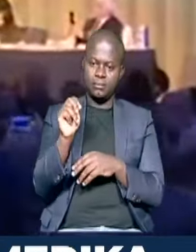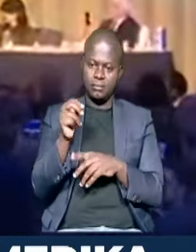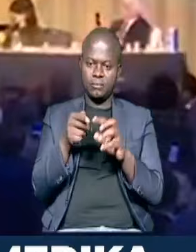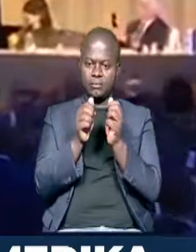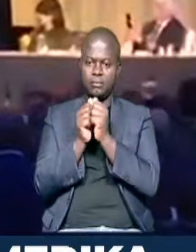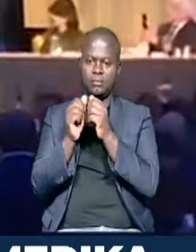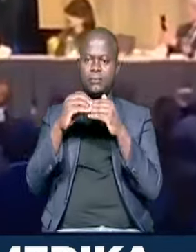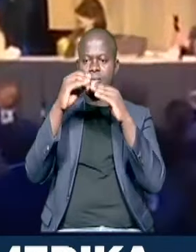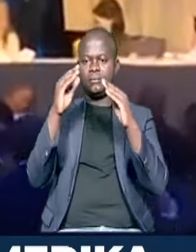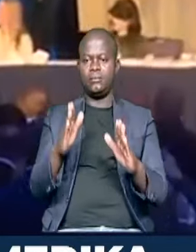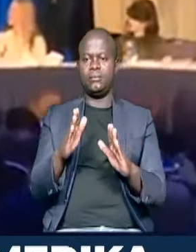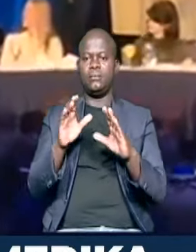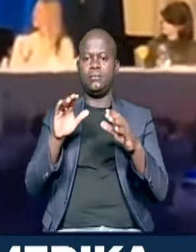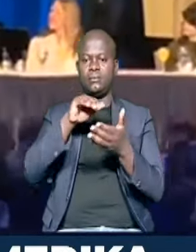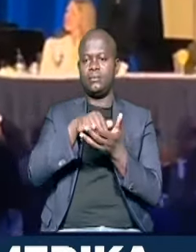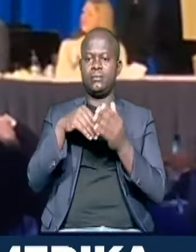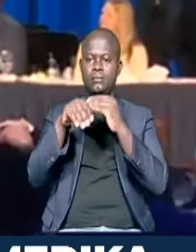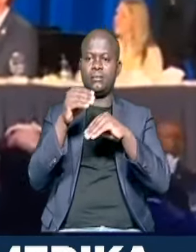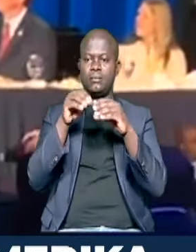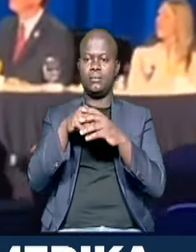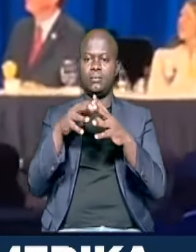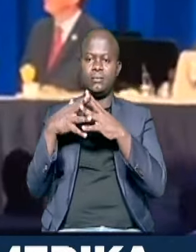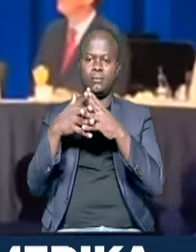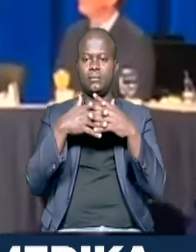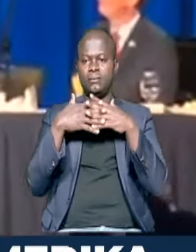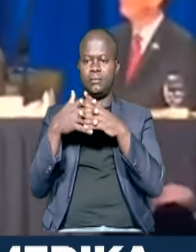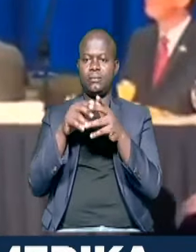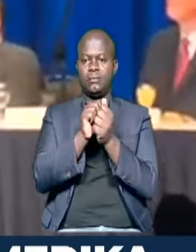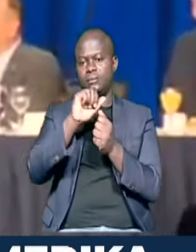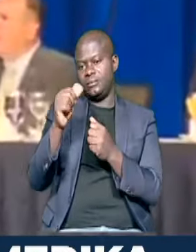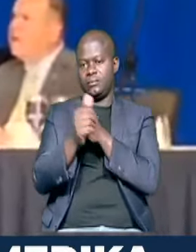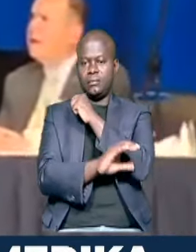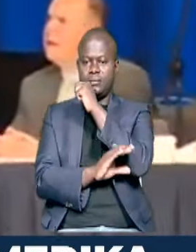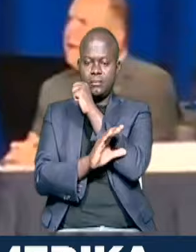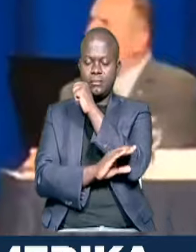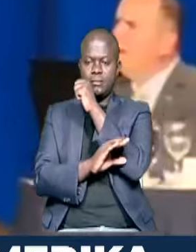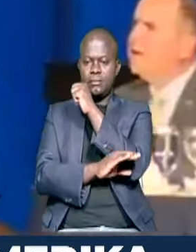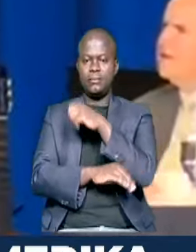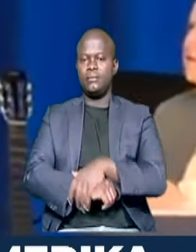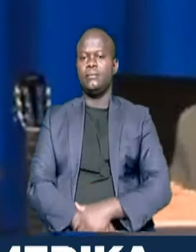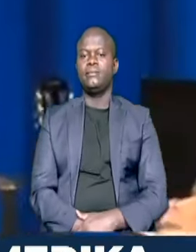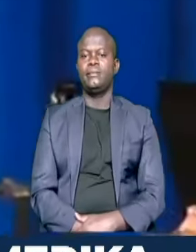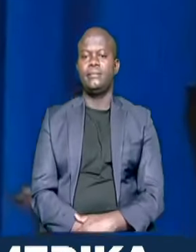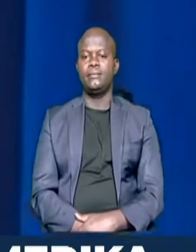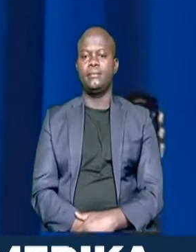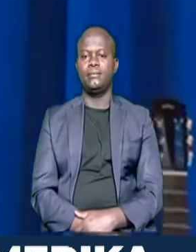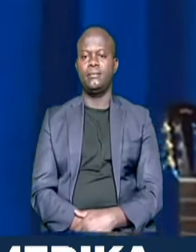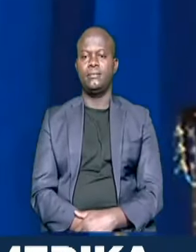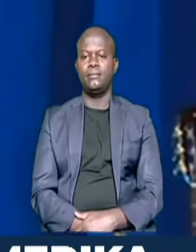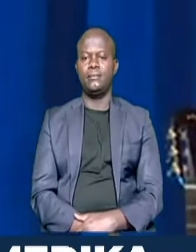hamwe n'abayobozi b'ibigo by'ubucuruzi byo muri Amerika no mu bindi bihugu Pasco Buhura Televiziyo